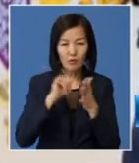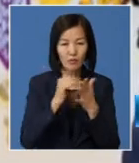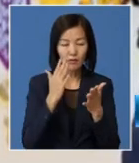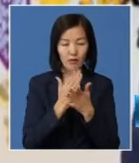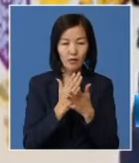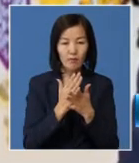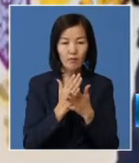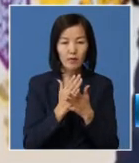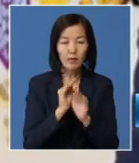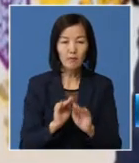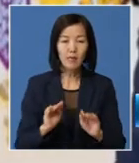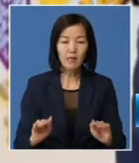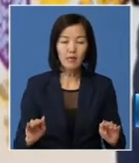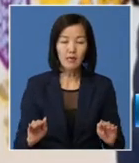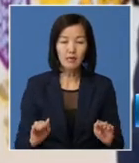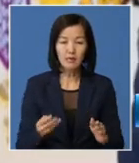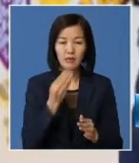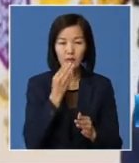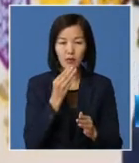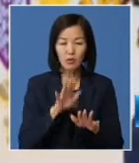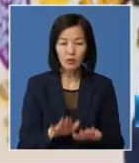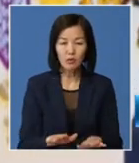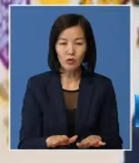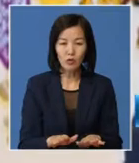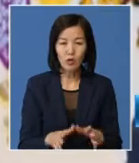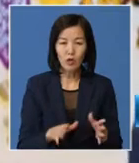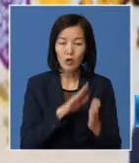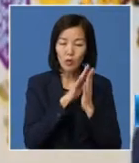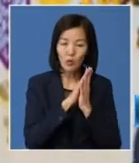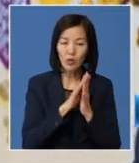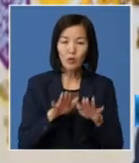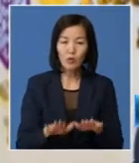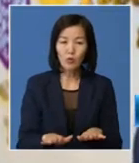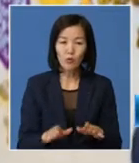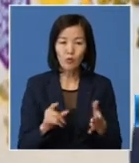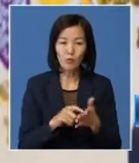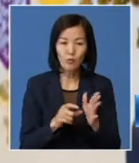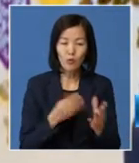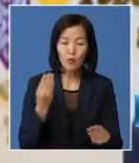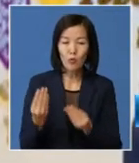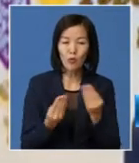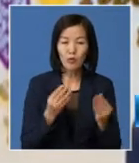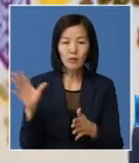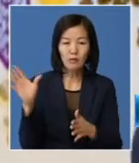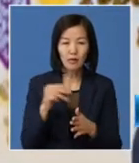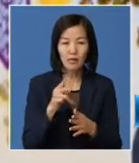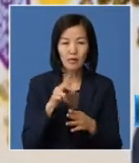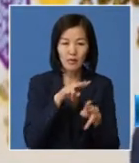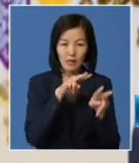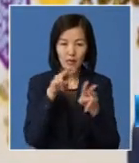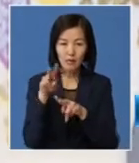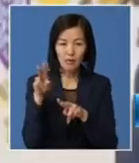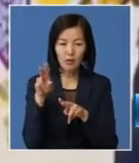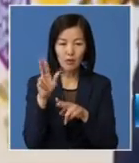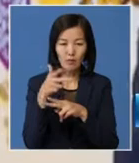орнатылған. Балалардың жаңағы тамақ ішетін жерінде, ұйықтайтын жерінде, ойнайтын жерінде бәрі камерамен